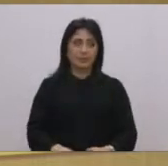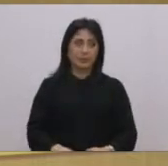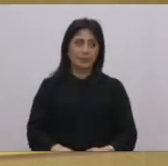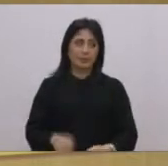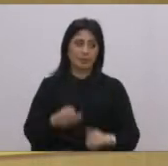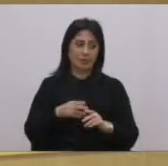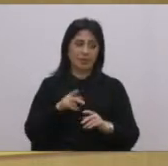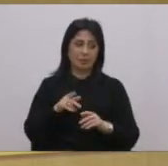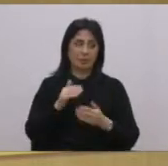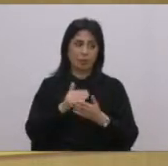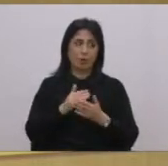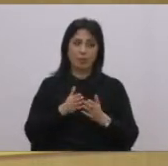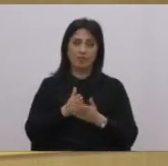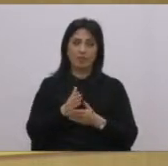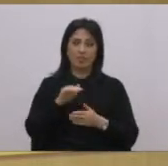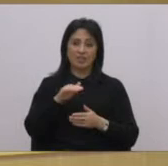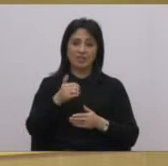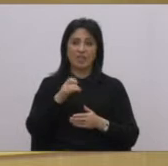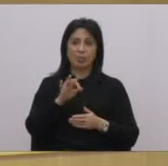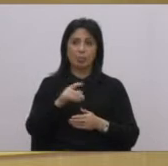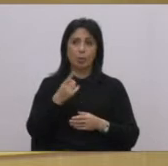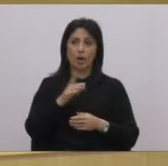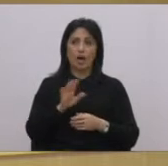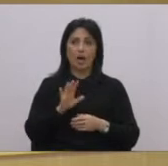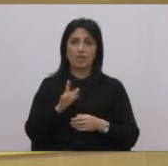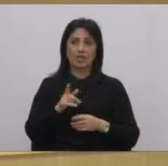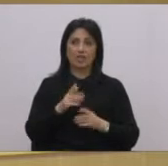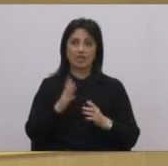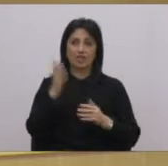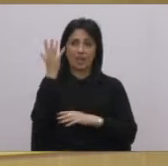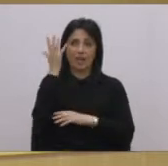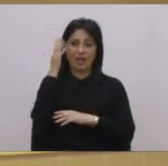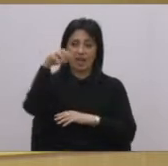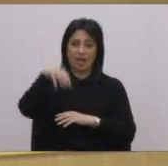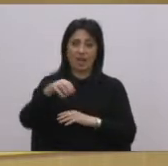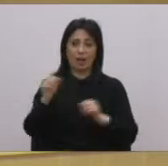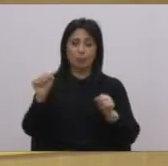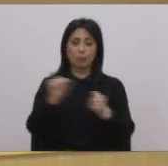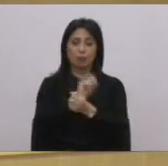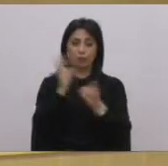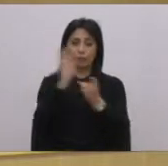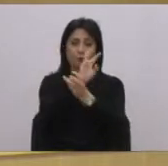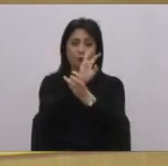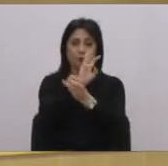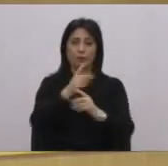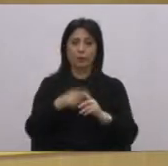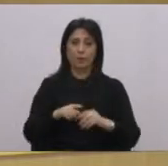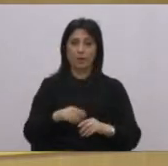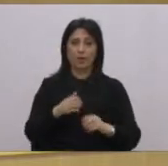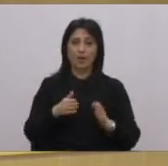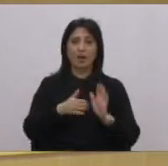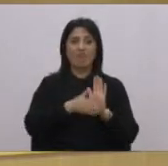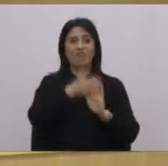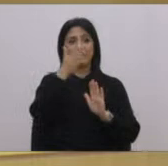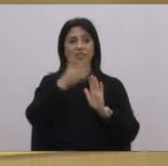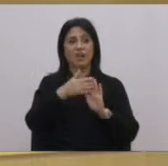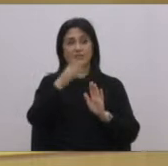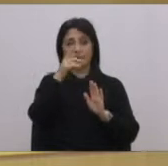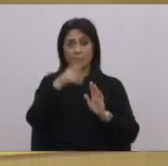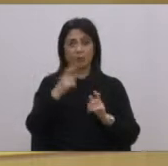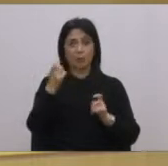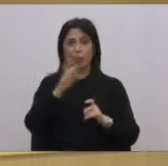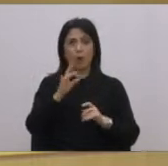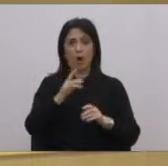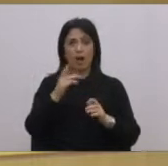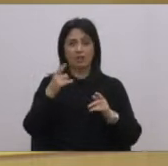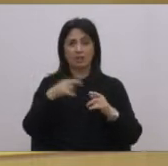აი ამ პროგრამის ფარგლებში ტყიბულში არაერთი დარგული ხე გახმა, ასევე ფიქსირდება ფასადების პრობლემა, საიდანაც უხარისხოდ